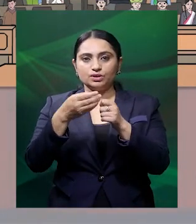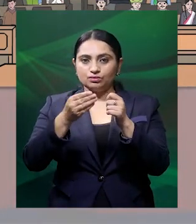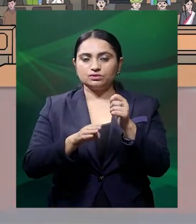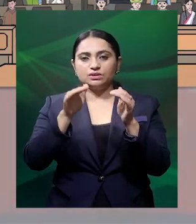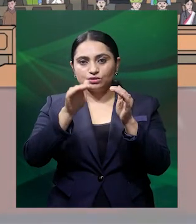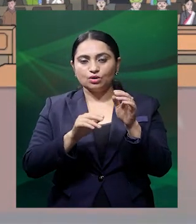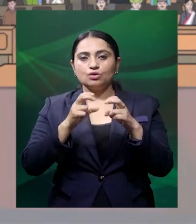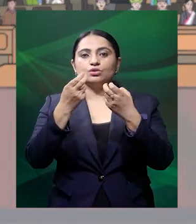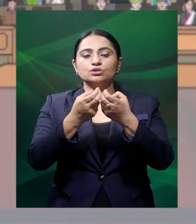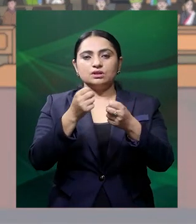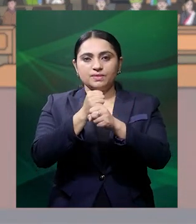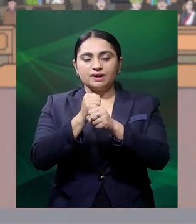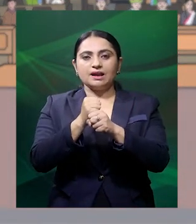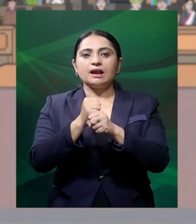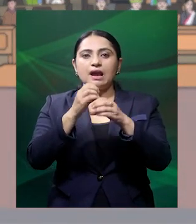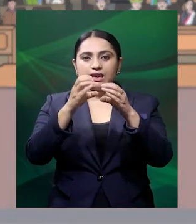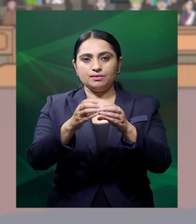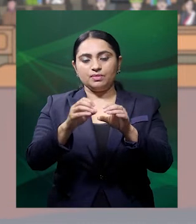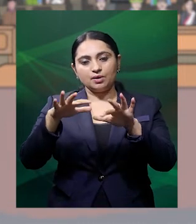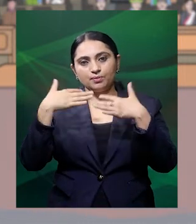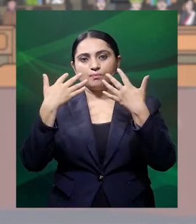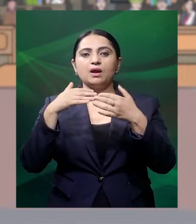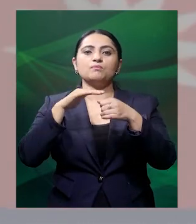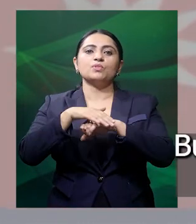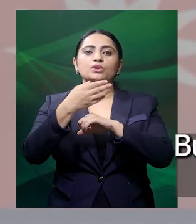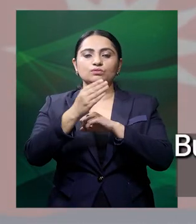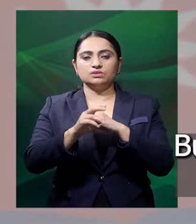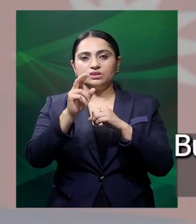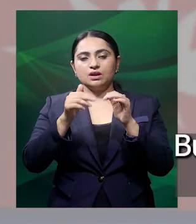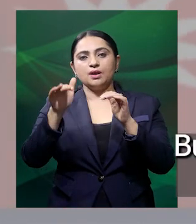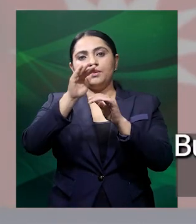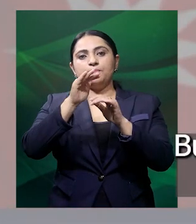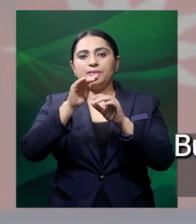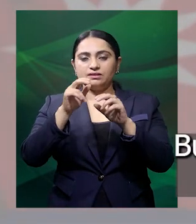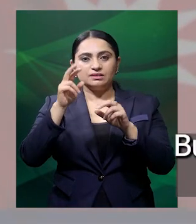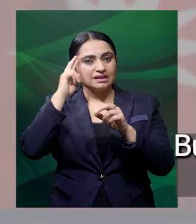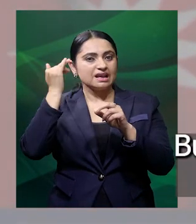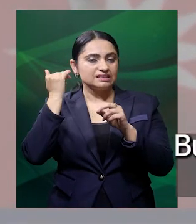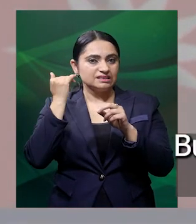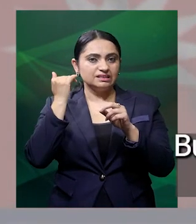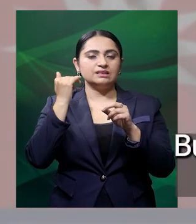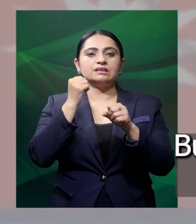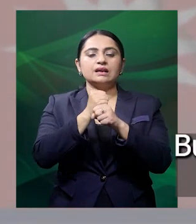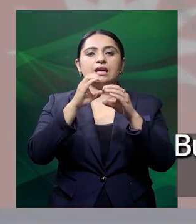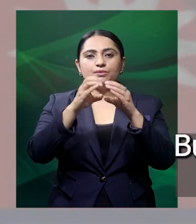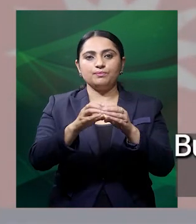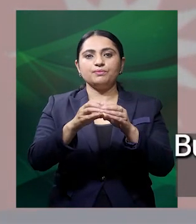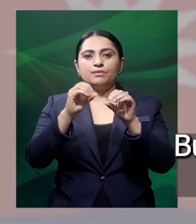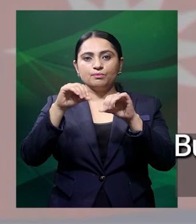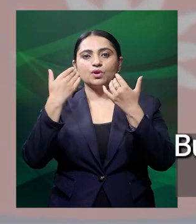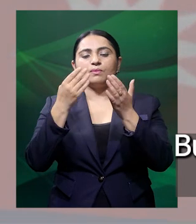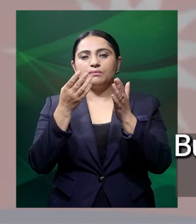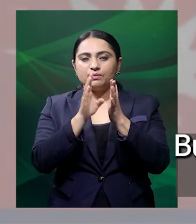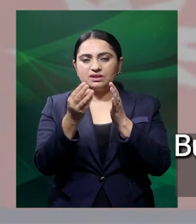भएकाले तल्लो सदनमा कार्यपालिकाको प्रभाव बढिरहन्छ। तर माथिल्लो सदन राजनीति वा कार्यपालिकाको